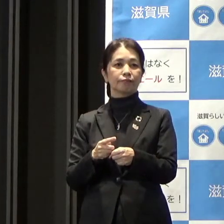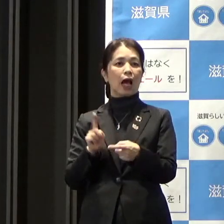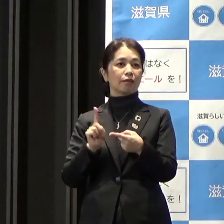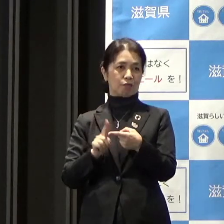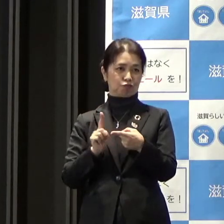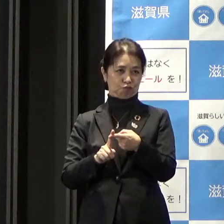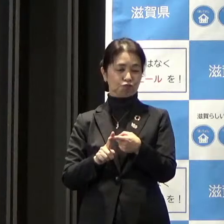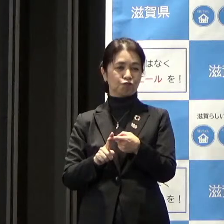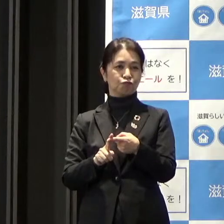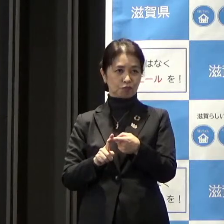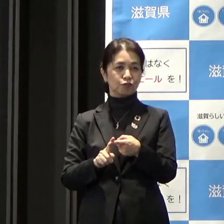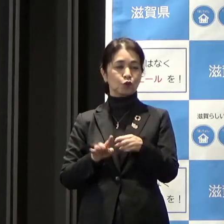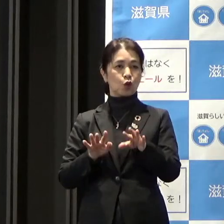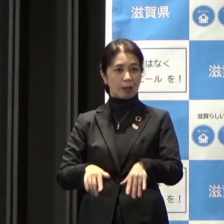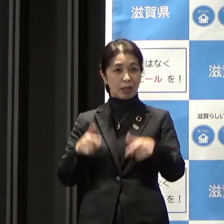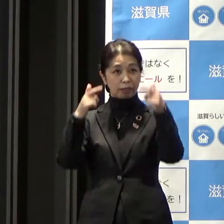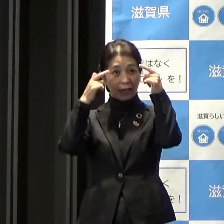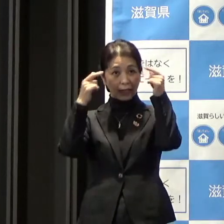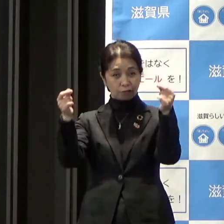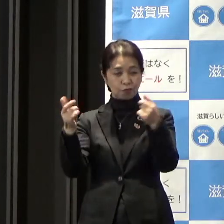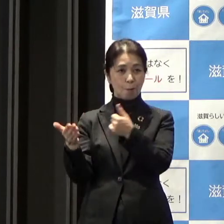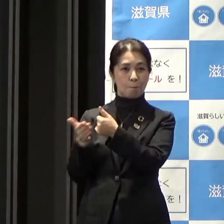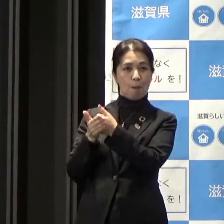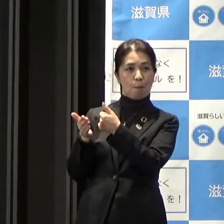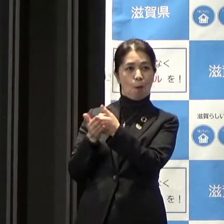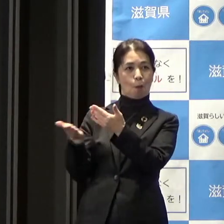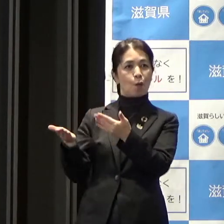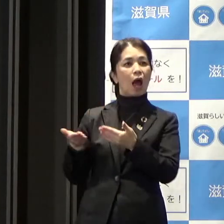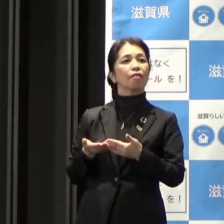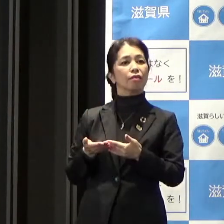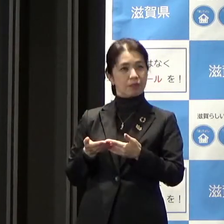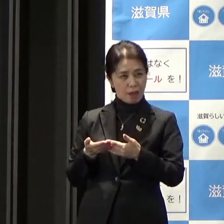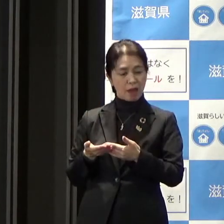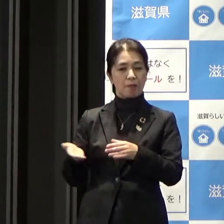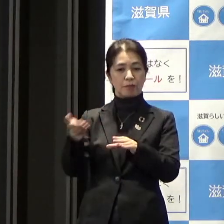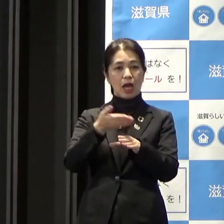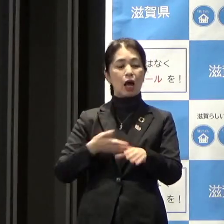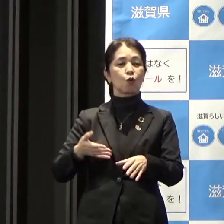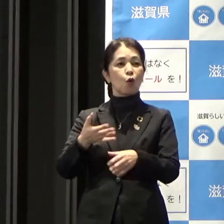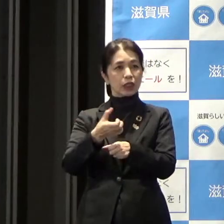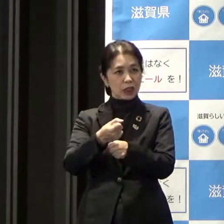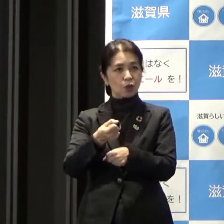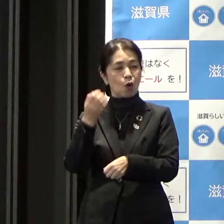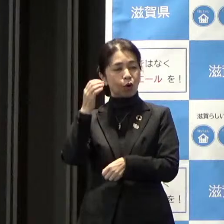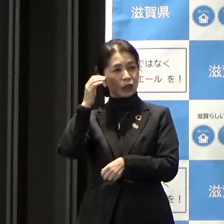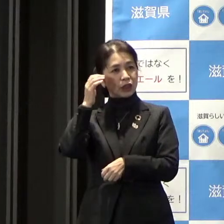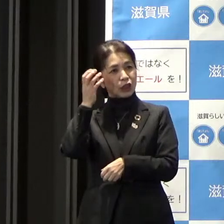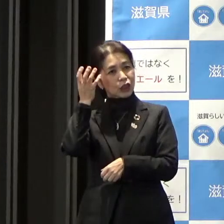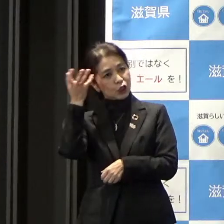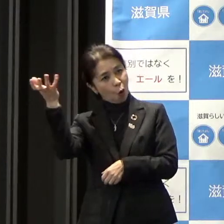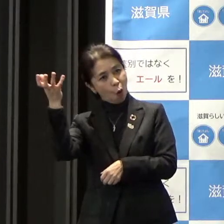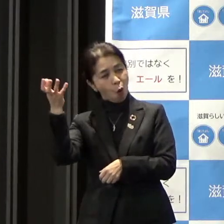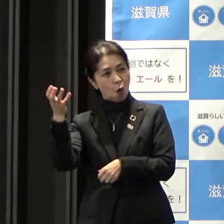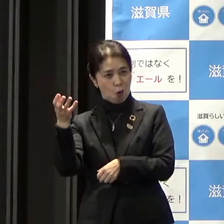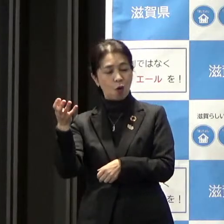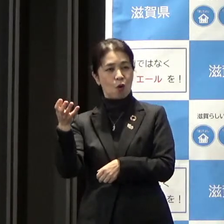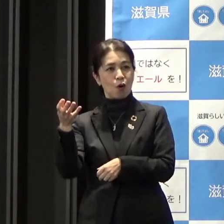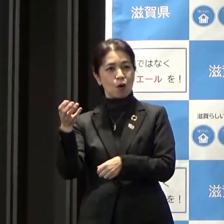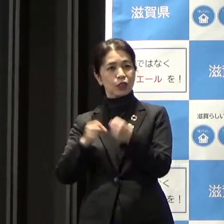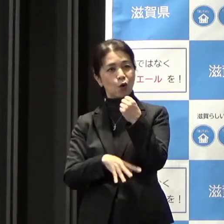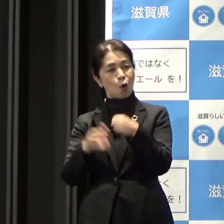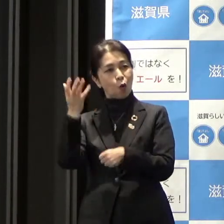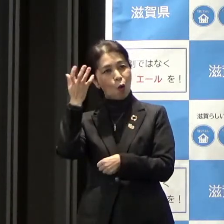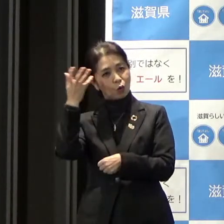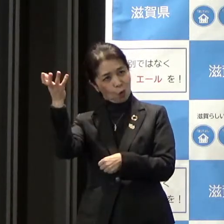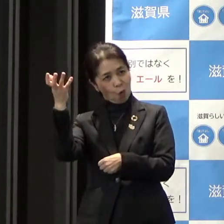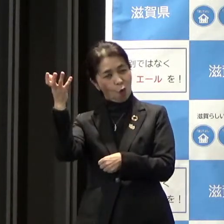この度西安造形大学にお力添えをいただきまして、琵琶湖の日と基本構想の啓発ツールを作ってい